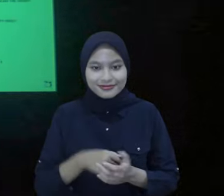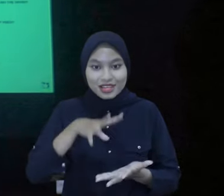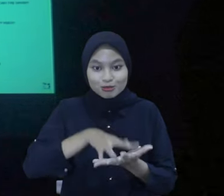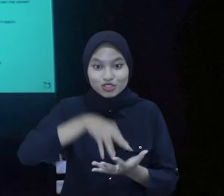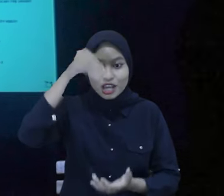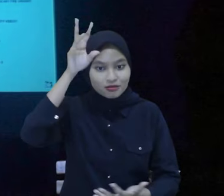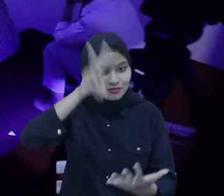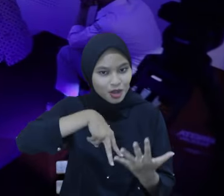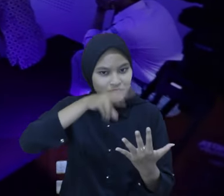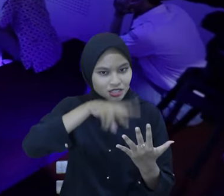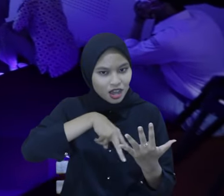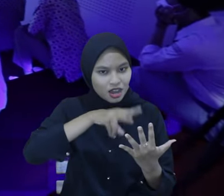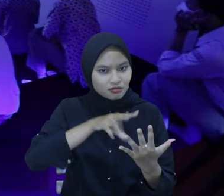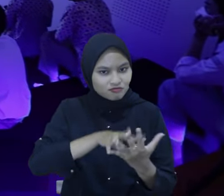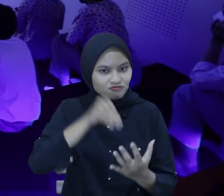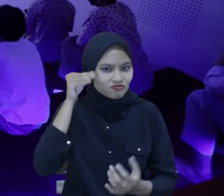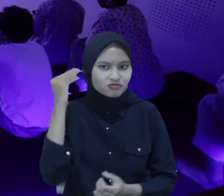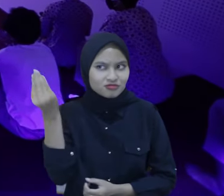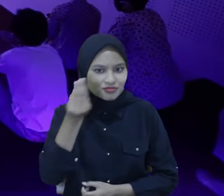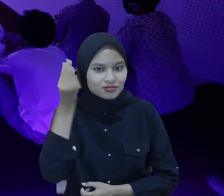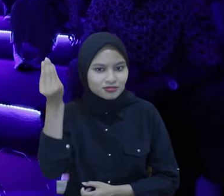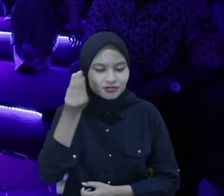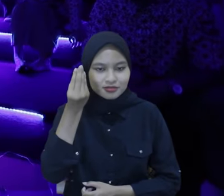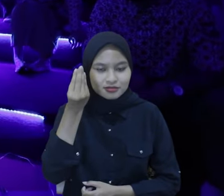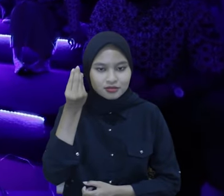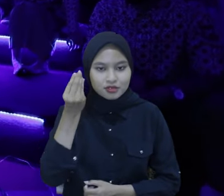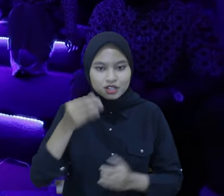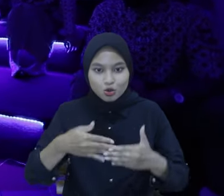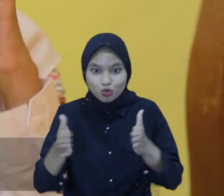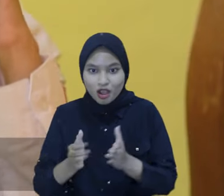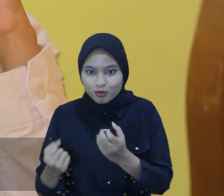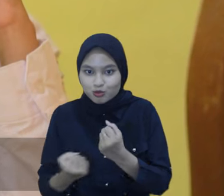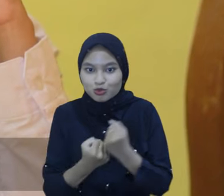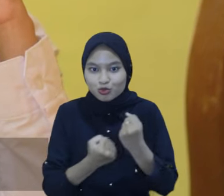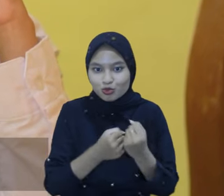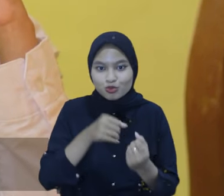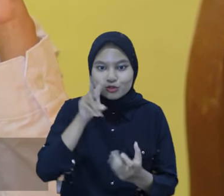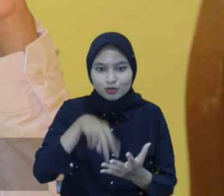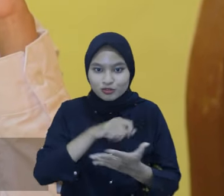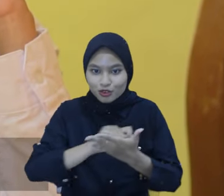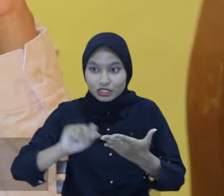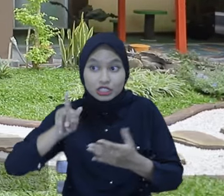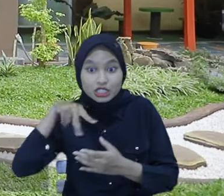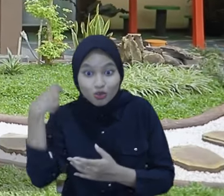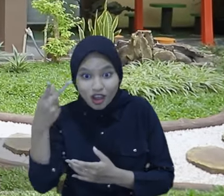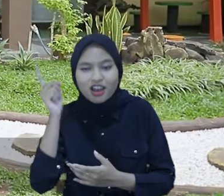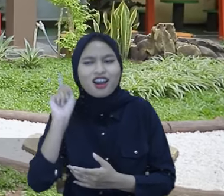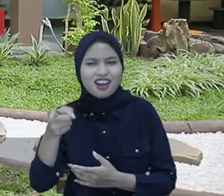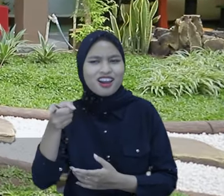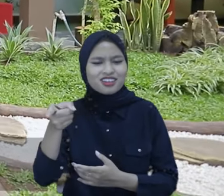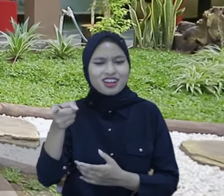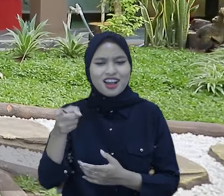Sebagai pusat pembelajaran yang bersifat rekreatif, ruang pendukung literasi di luar ruangan